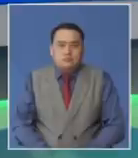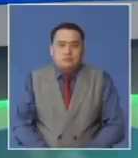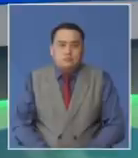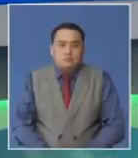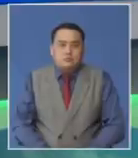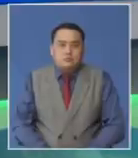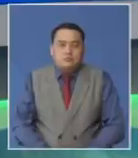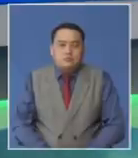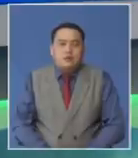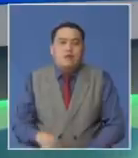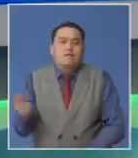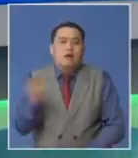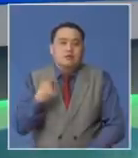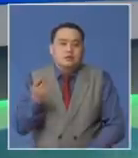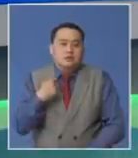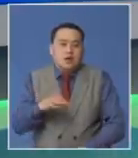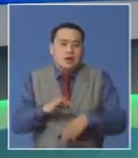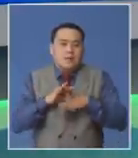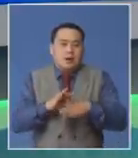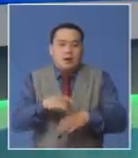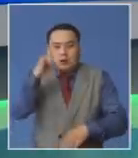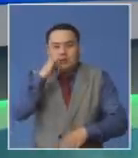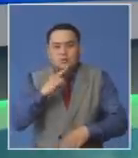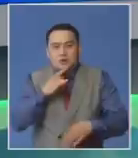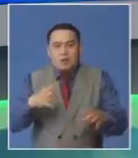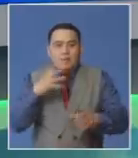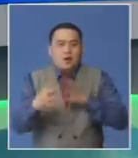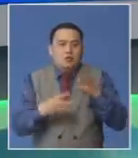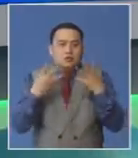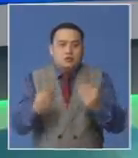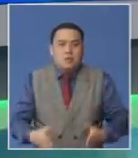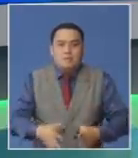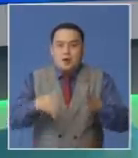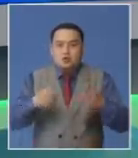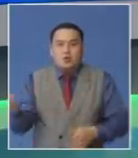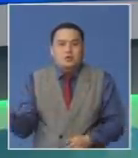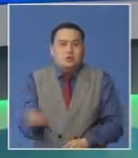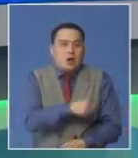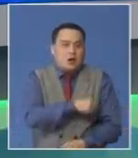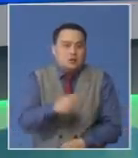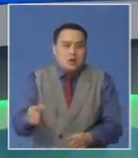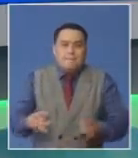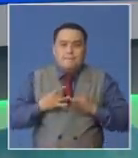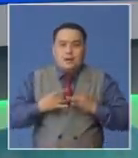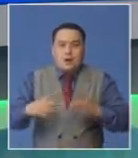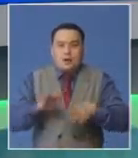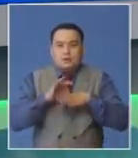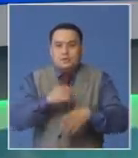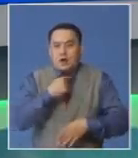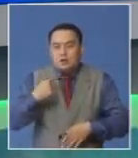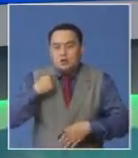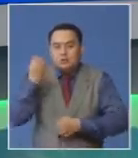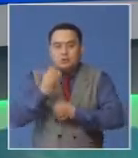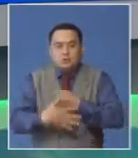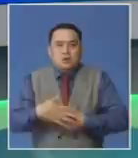в минувшее воскресенье в казахстане отметили международный день большого тенниса спортивный праздник тот кургане прошел в теннисном